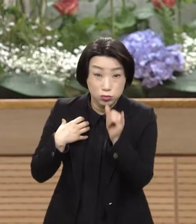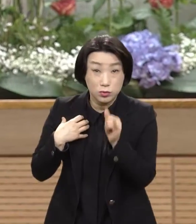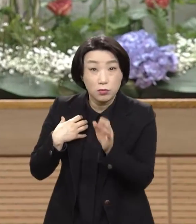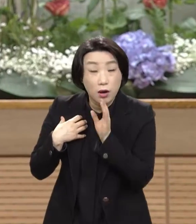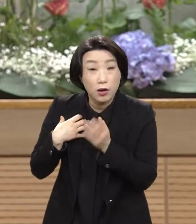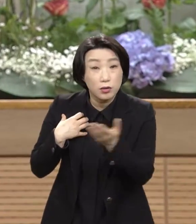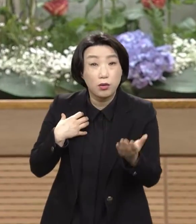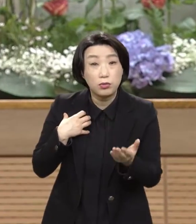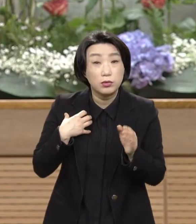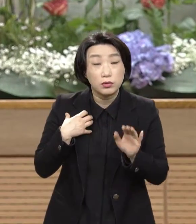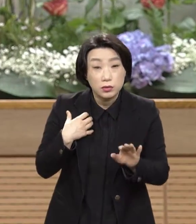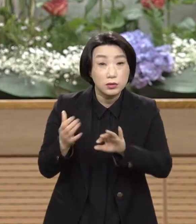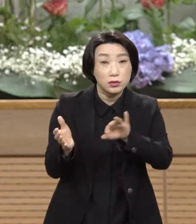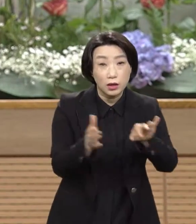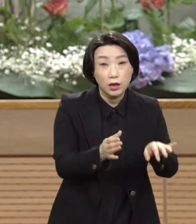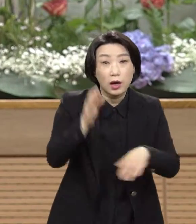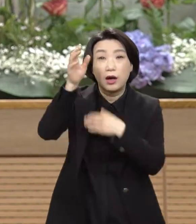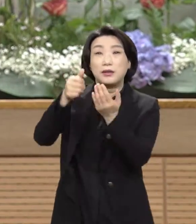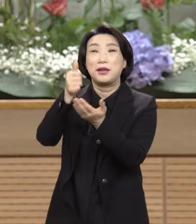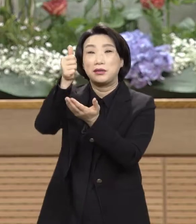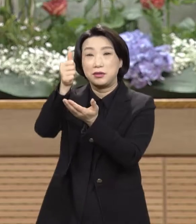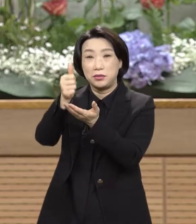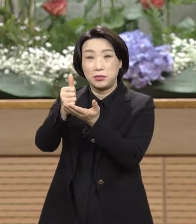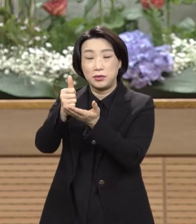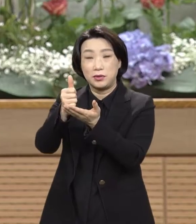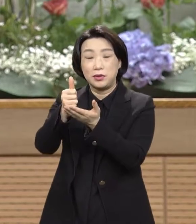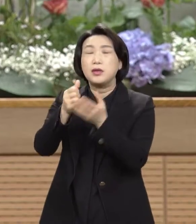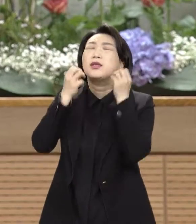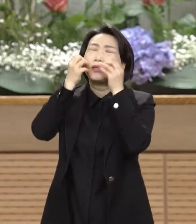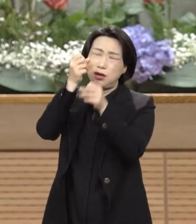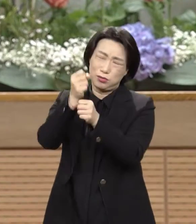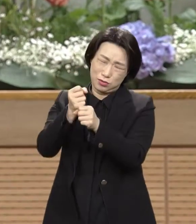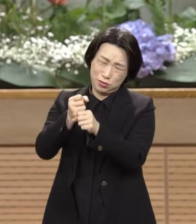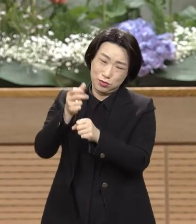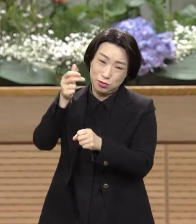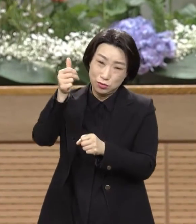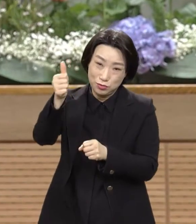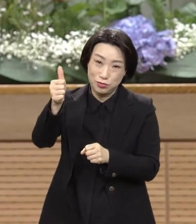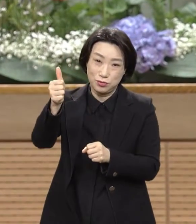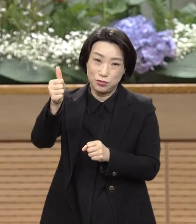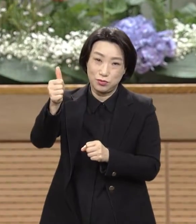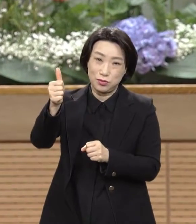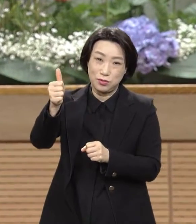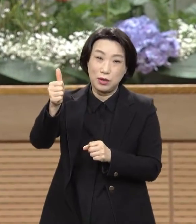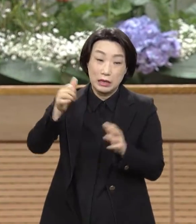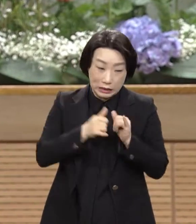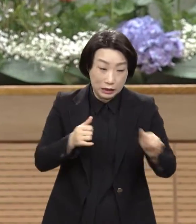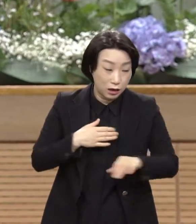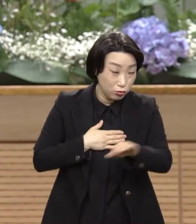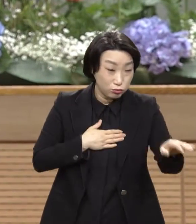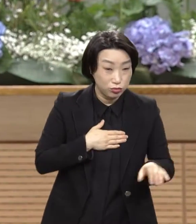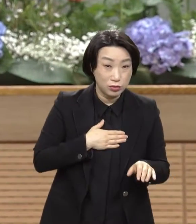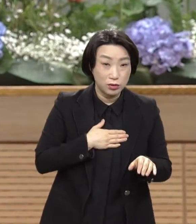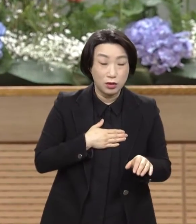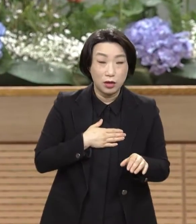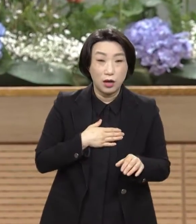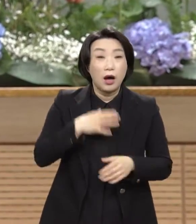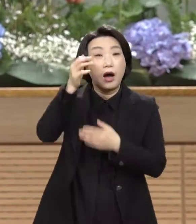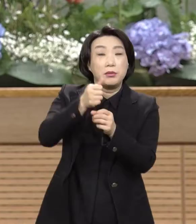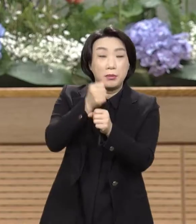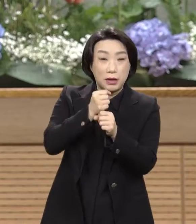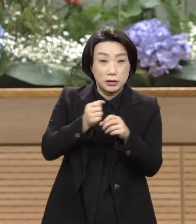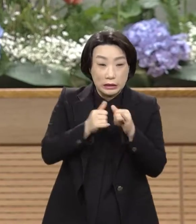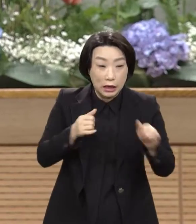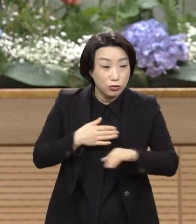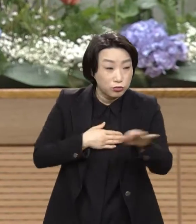근데 하나님은 창조자가 피조물인 자기가 만든